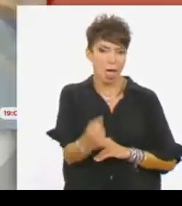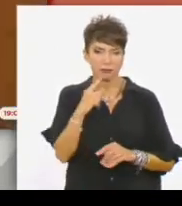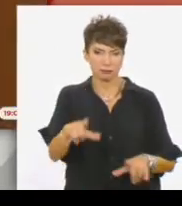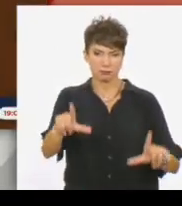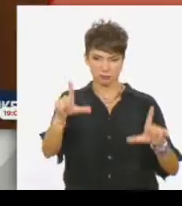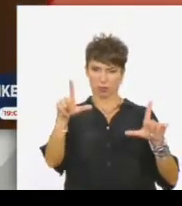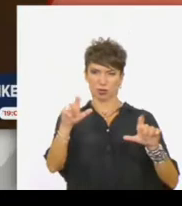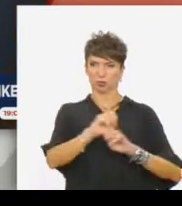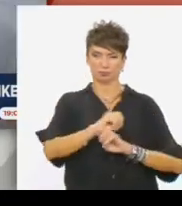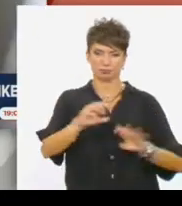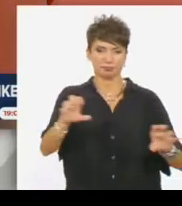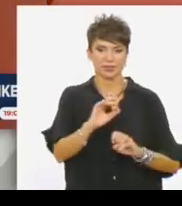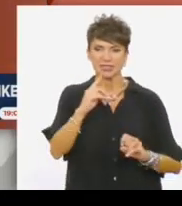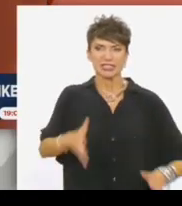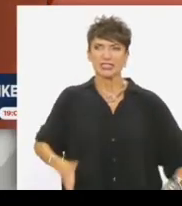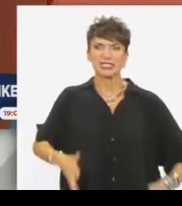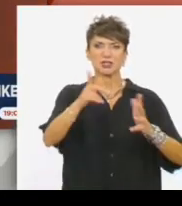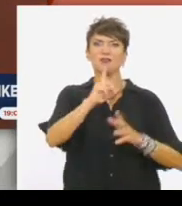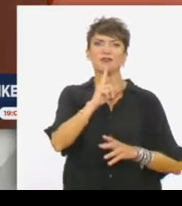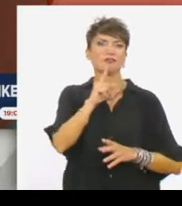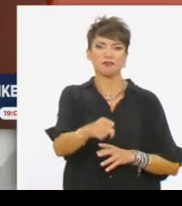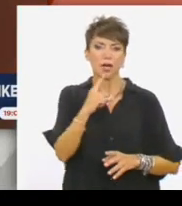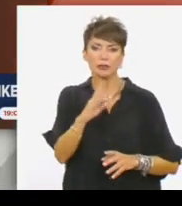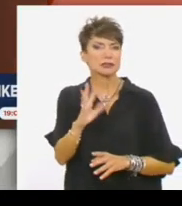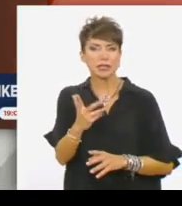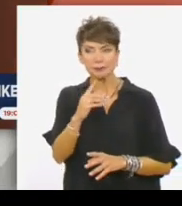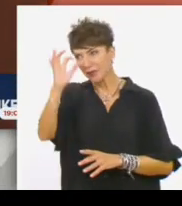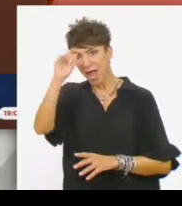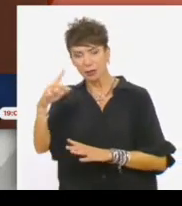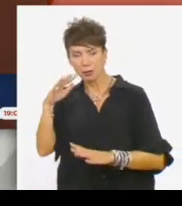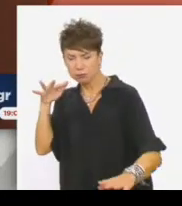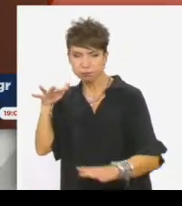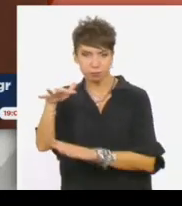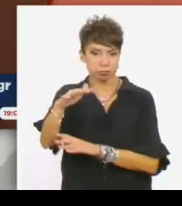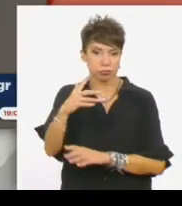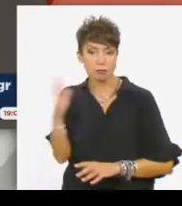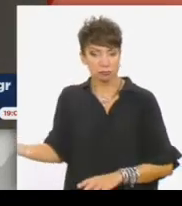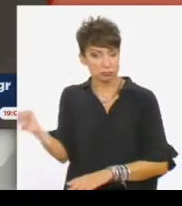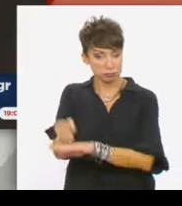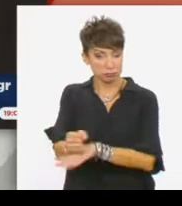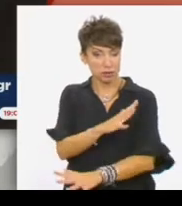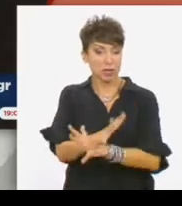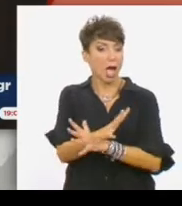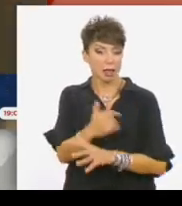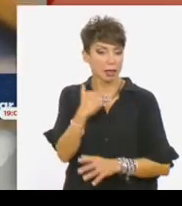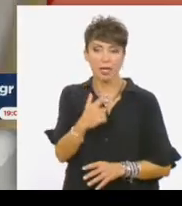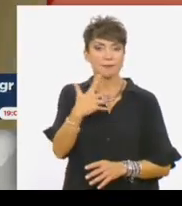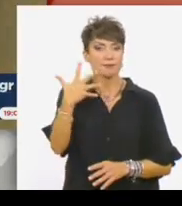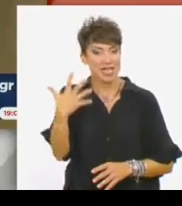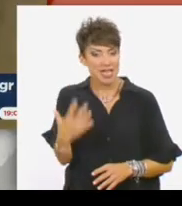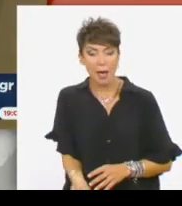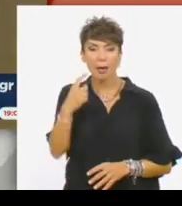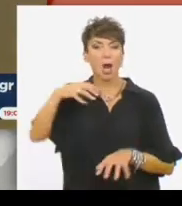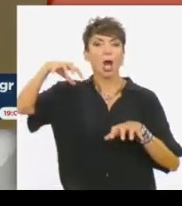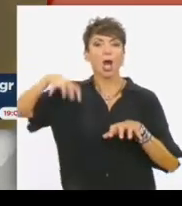εικόνες ντοκουμέντο από το κτίριο που πραγματοποίησαν έφοδο η αστυνομική παρουσία εισαγγελέα από χώρους φιλοξενίας